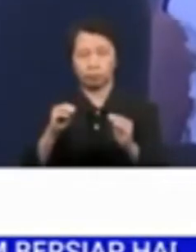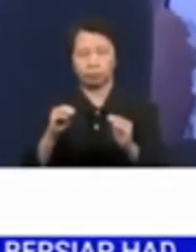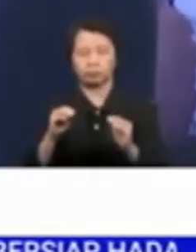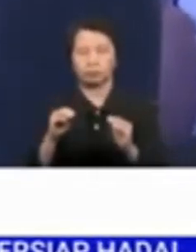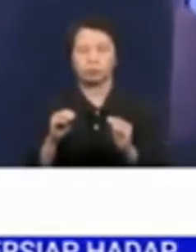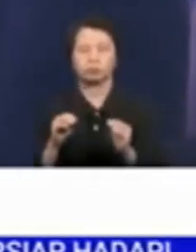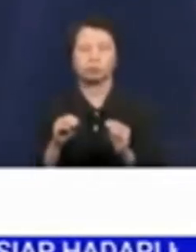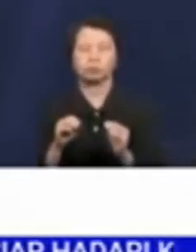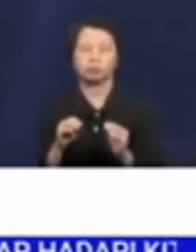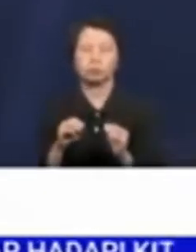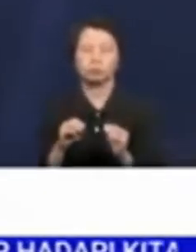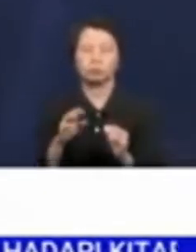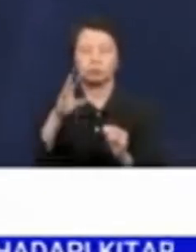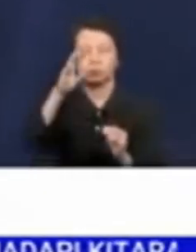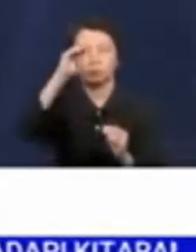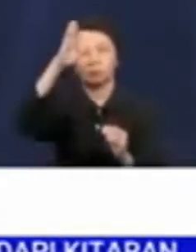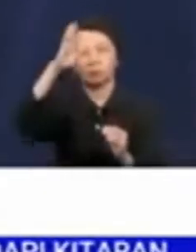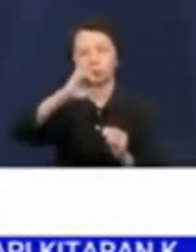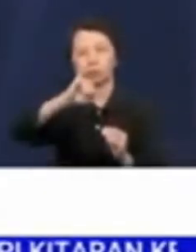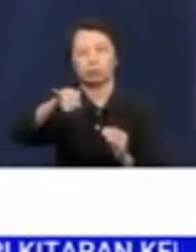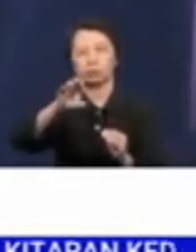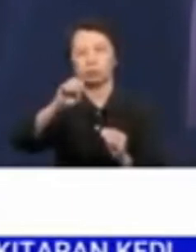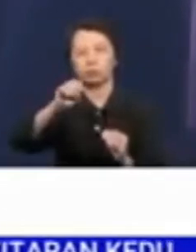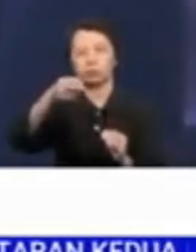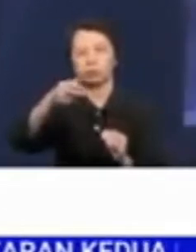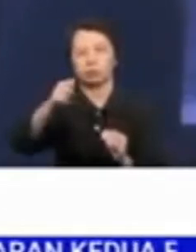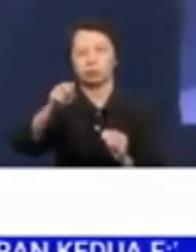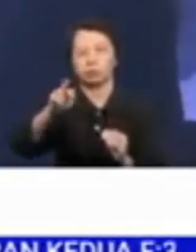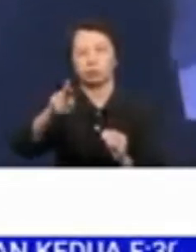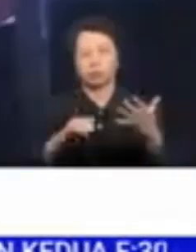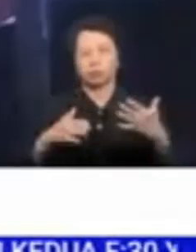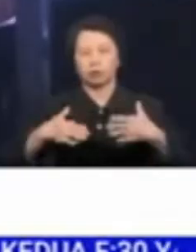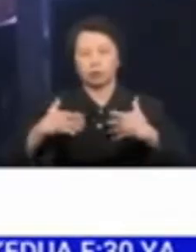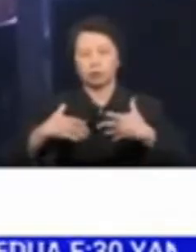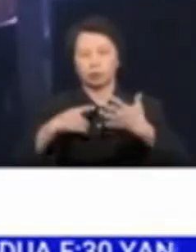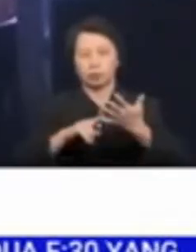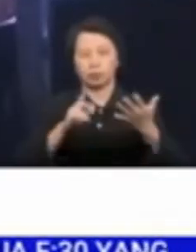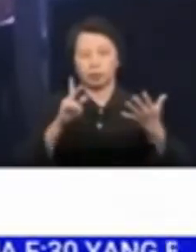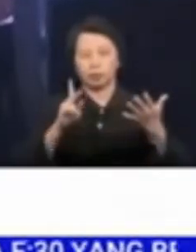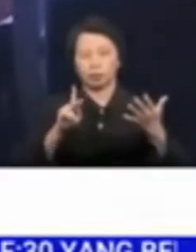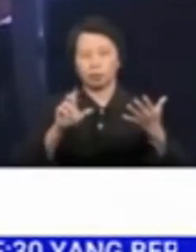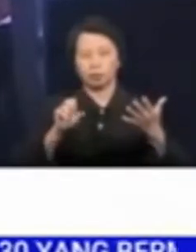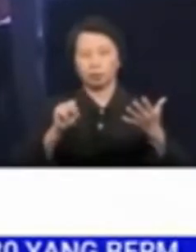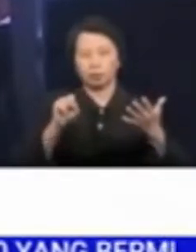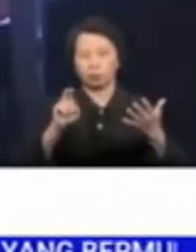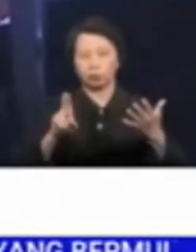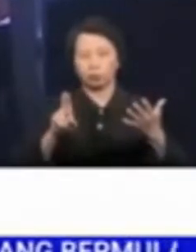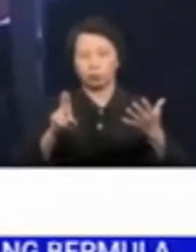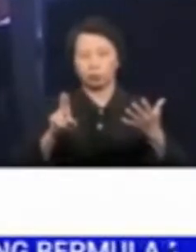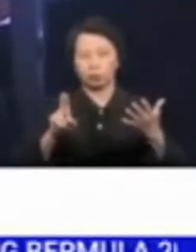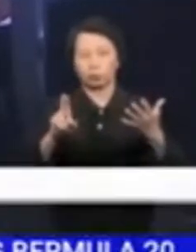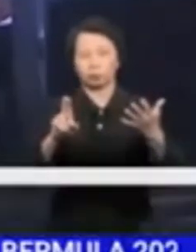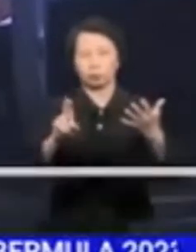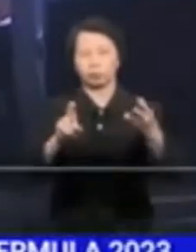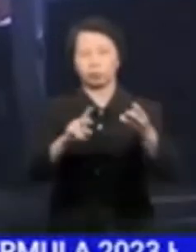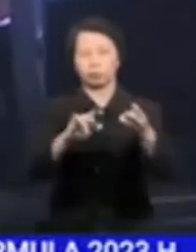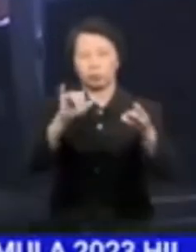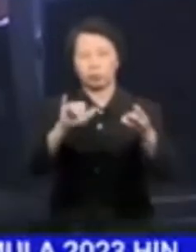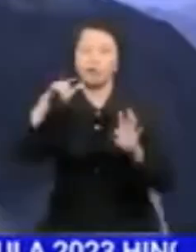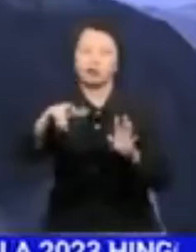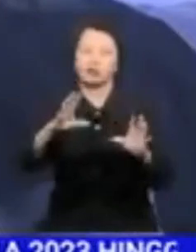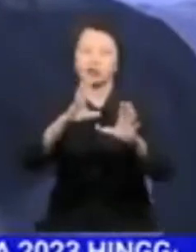Limbang dan Lawas melalui Brunei. Pelaksanaannya di bawah projek lebuh raya Trans-Borneo melibatkan kerja-kerja naik